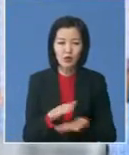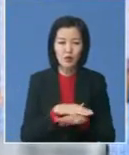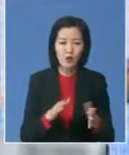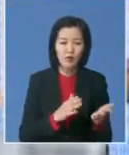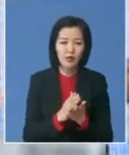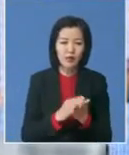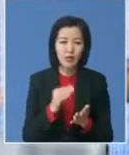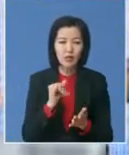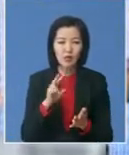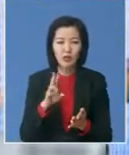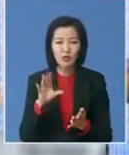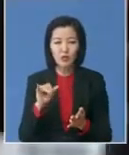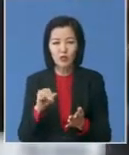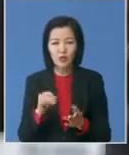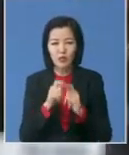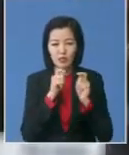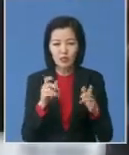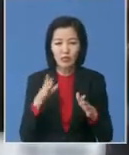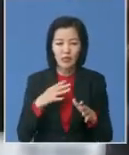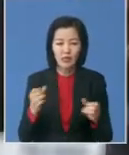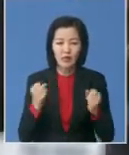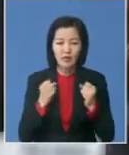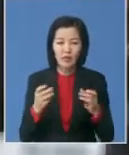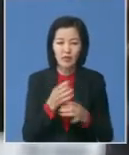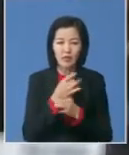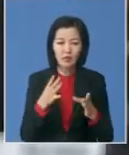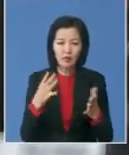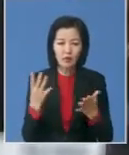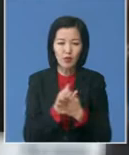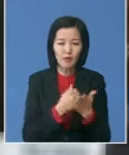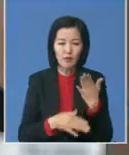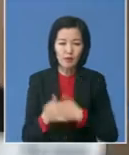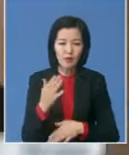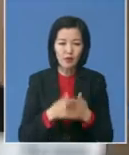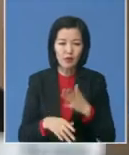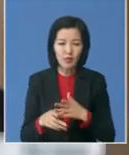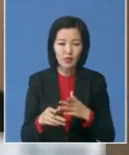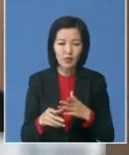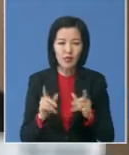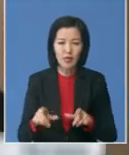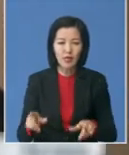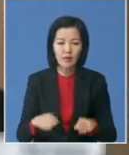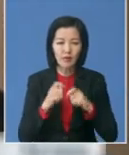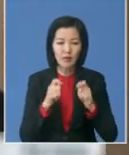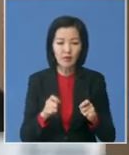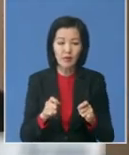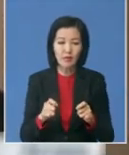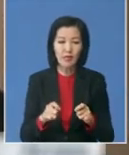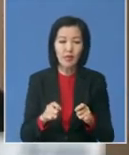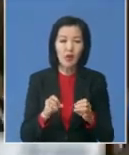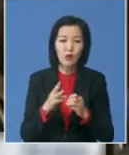жаншуақ сыйлығы табысталды. Бұл марапат мәдениет спорт саласында жетістікке жеткен мүмкіндігі шектеулі жандарға беріледі. 10-ші мәрте ұйымдастырылған марапаттау